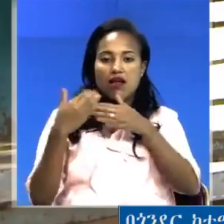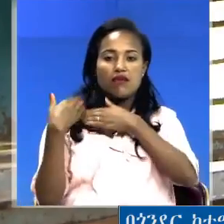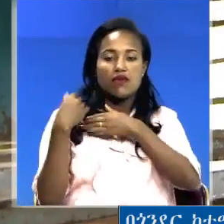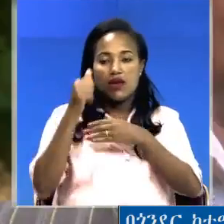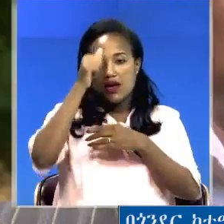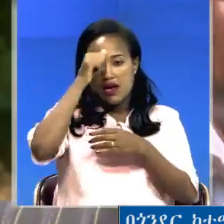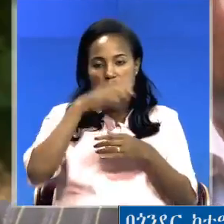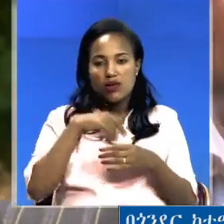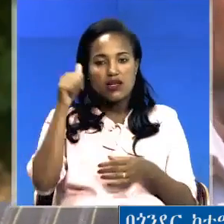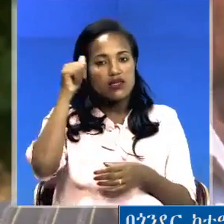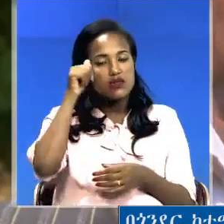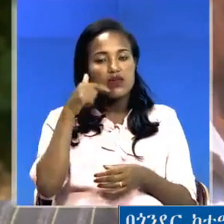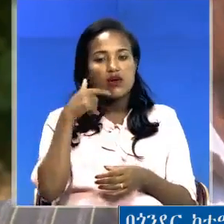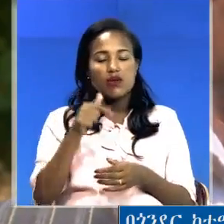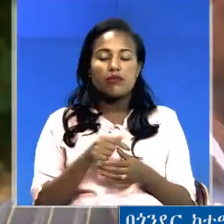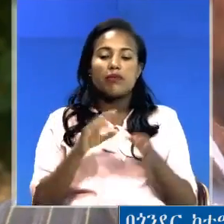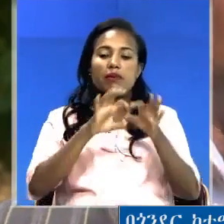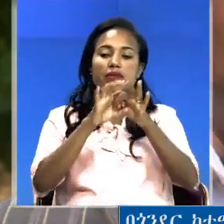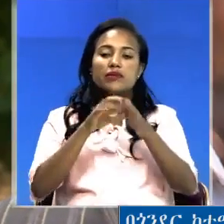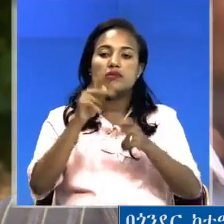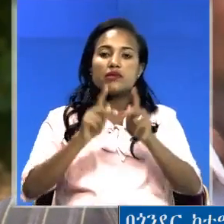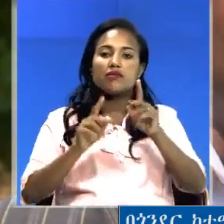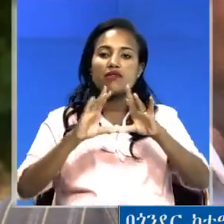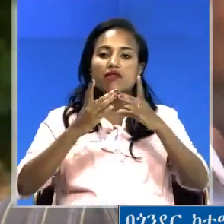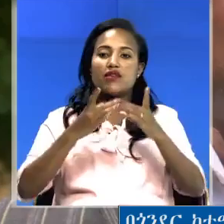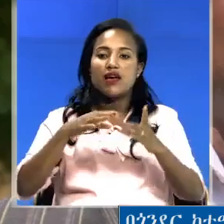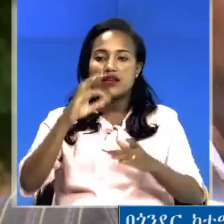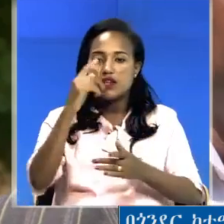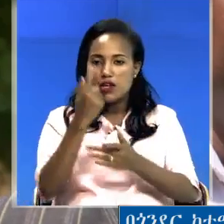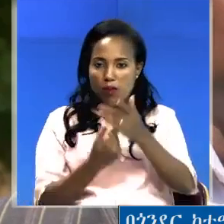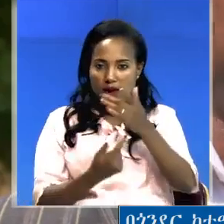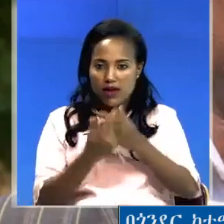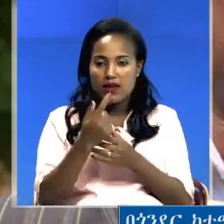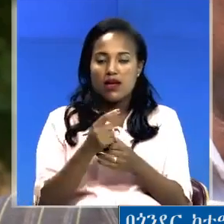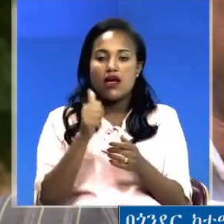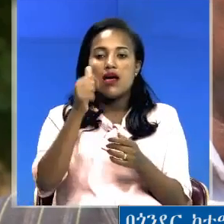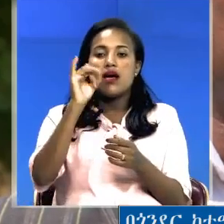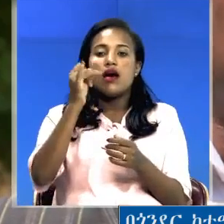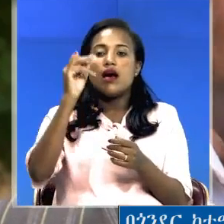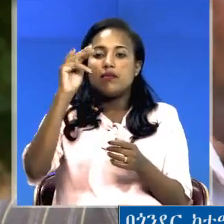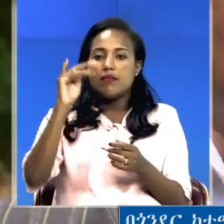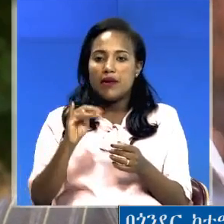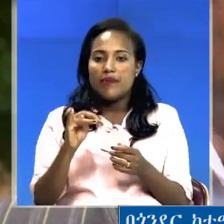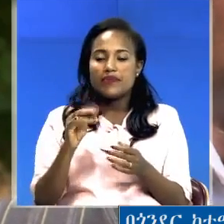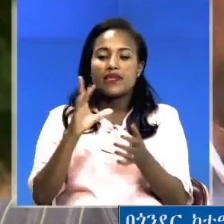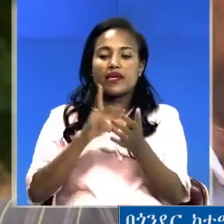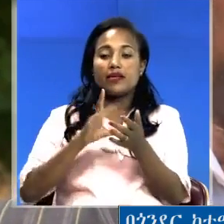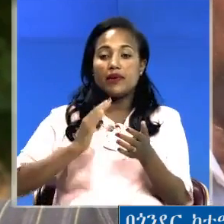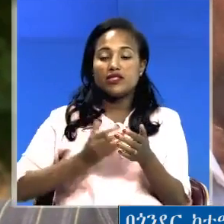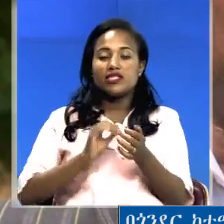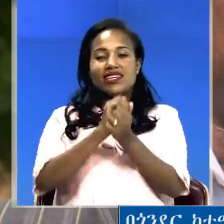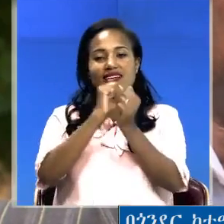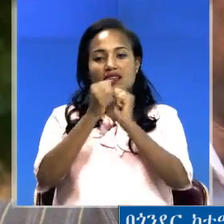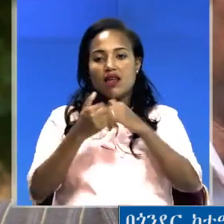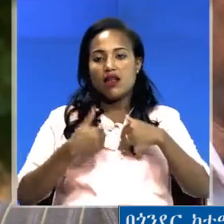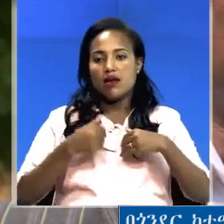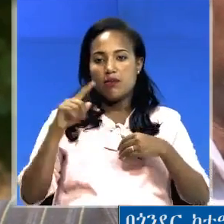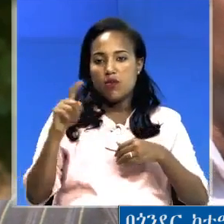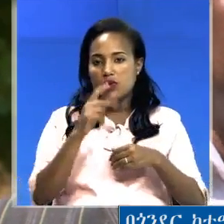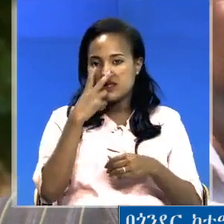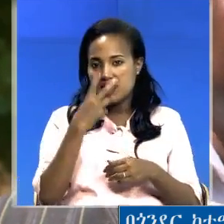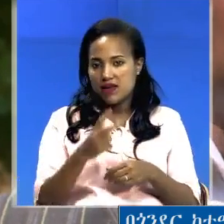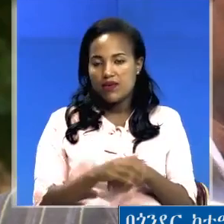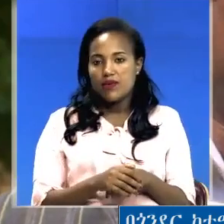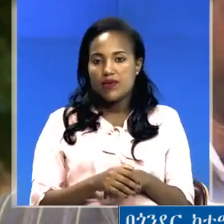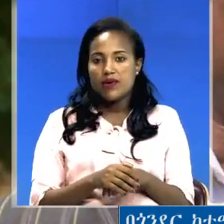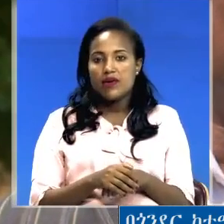በገልጸዋል። በየማህበረሰቡ የህብረተሰብ ክፍል እያገኘን እያዋየን አልማ ከተማችን እየቀየረ ያለ መሆኑን እያሳየና ጋን